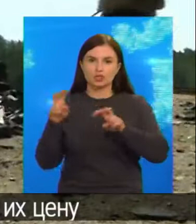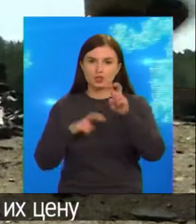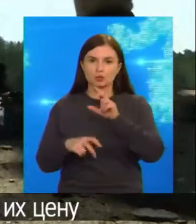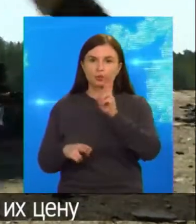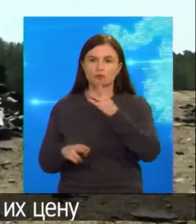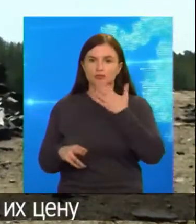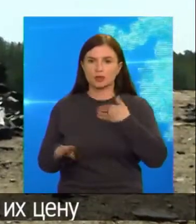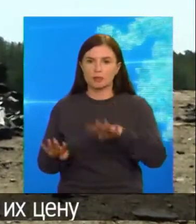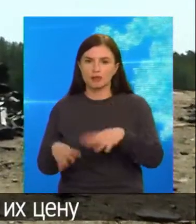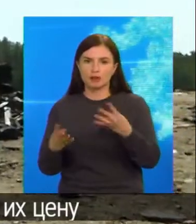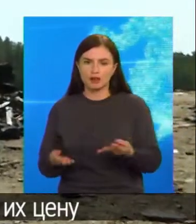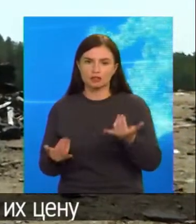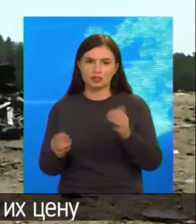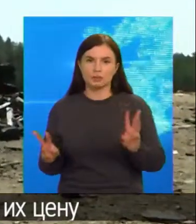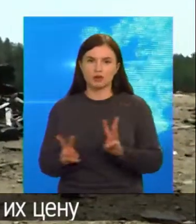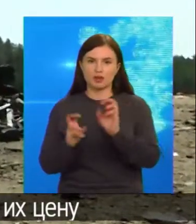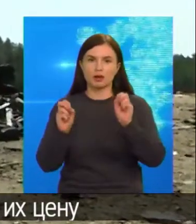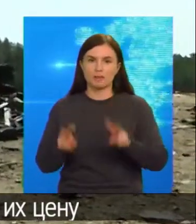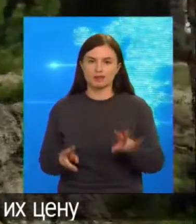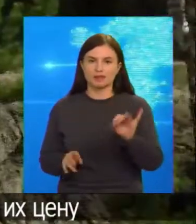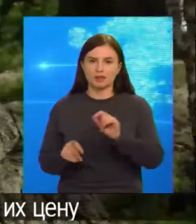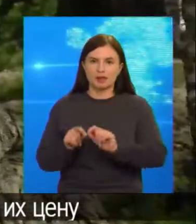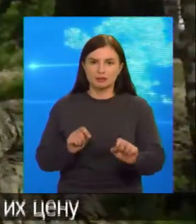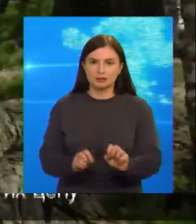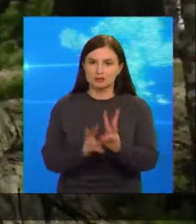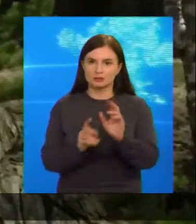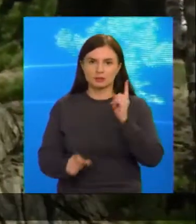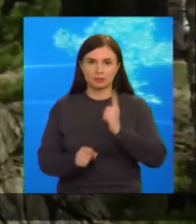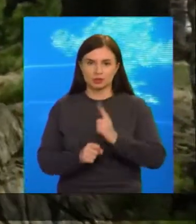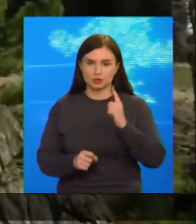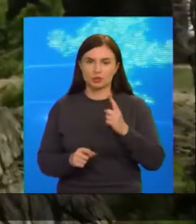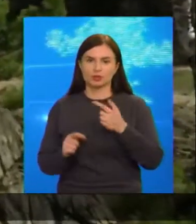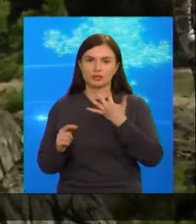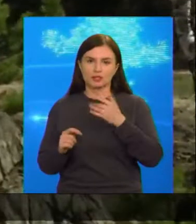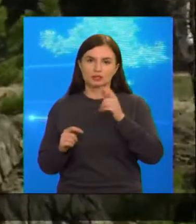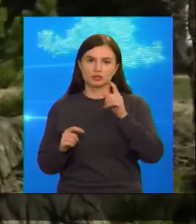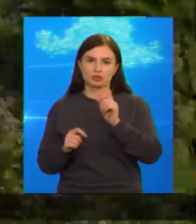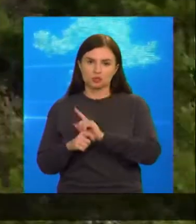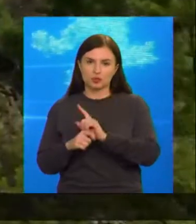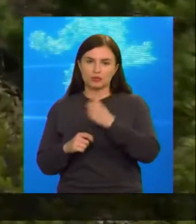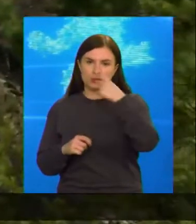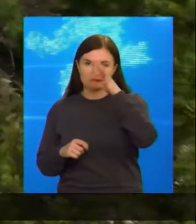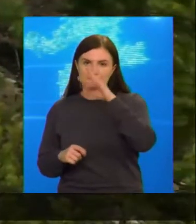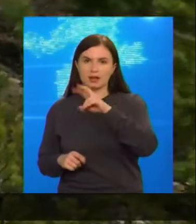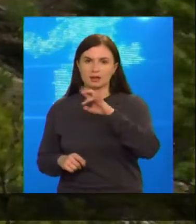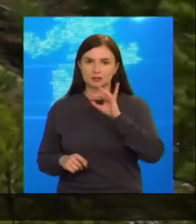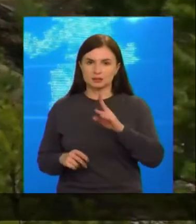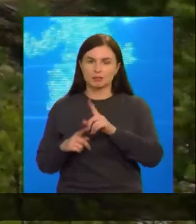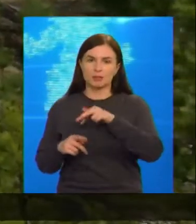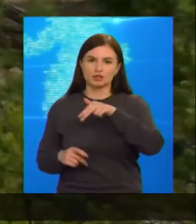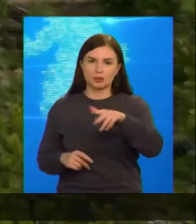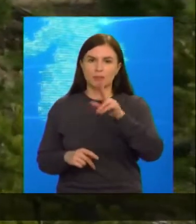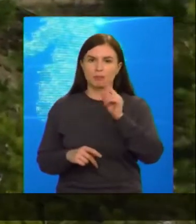мангальщиков. Сейчас пожароопасный период, и разводить костры запрещено. За несколько часов полицейские и лесники прошли по парку Гагарина,